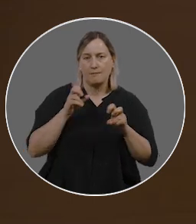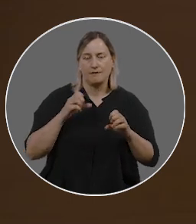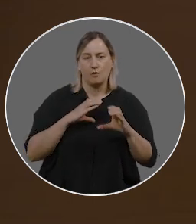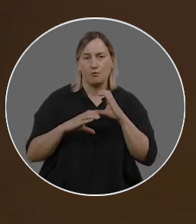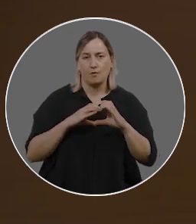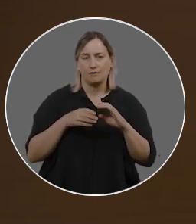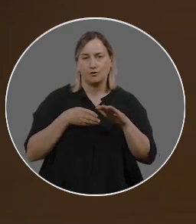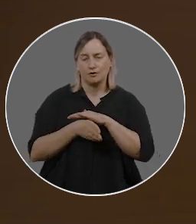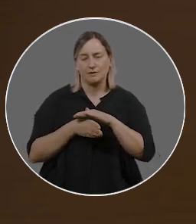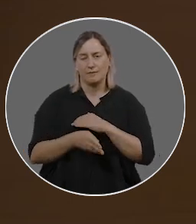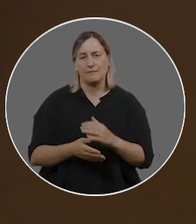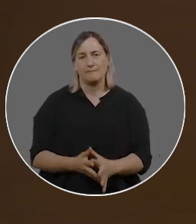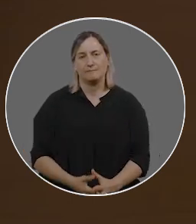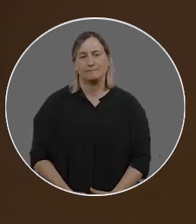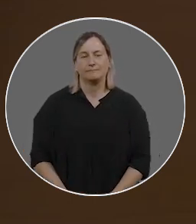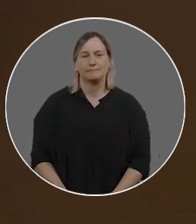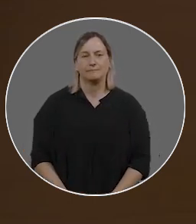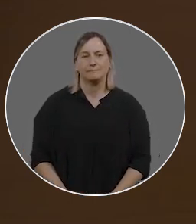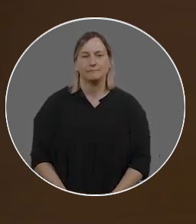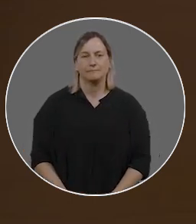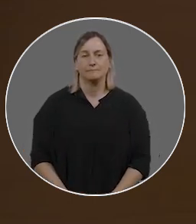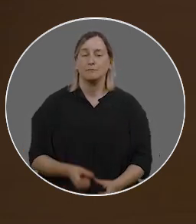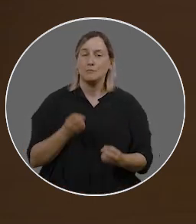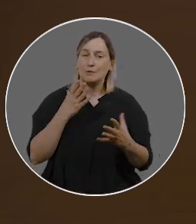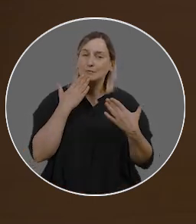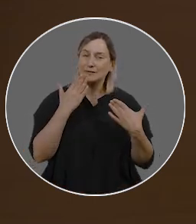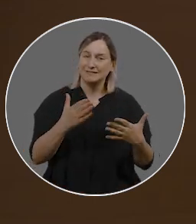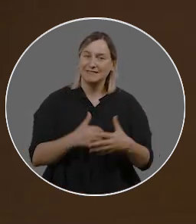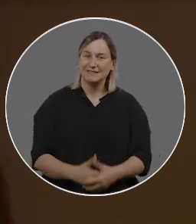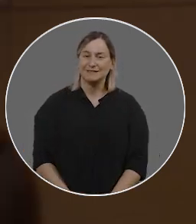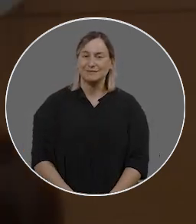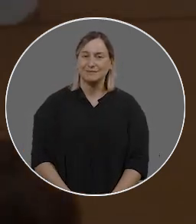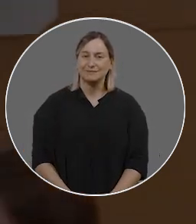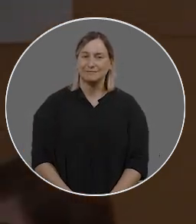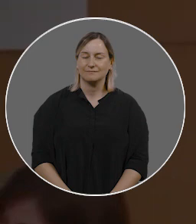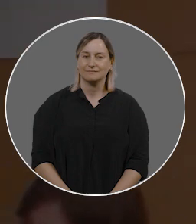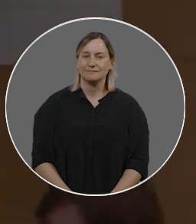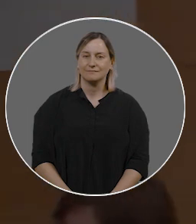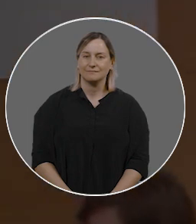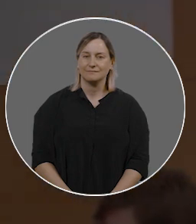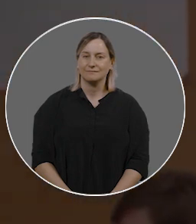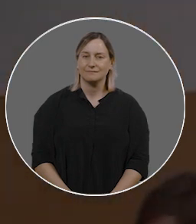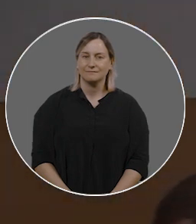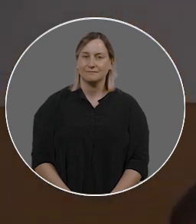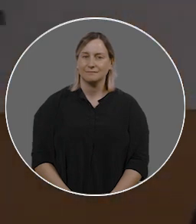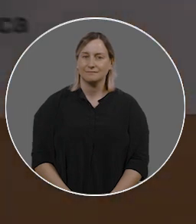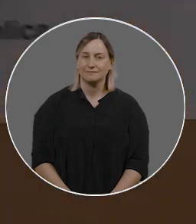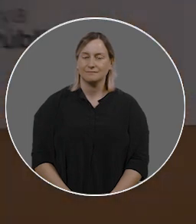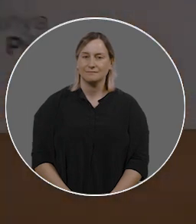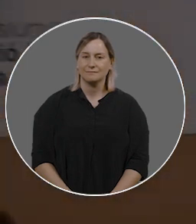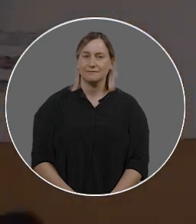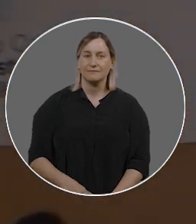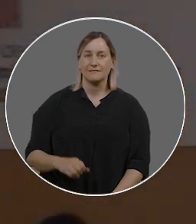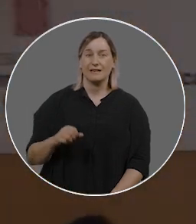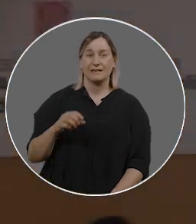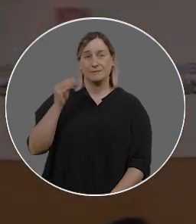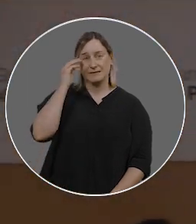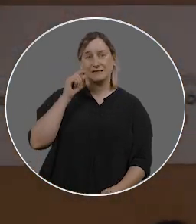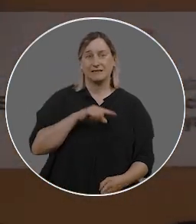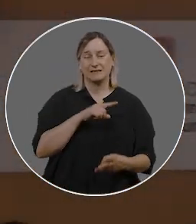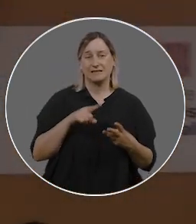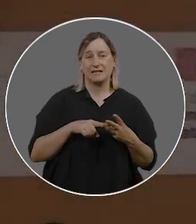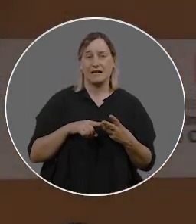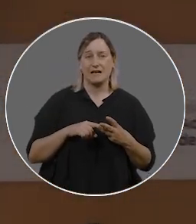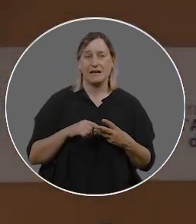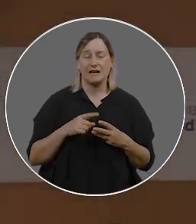comunicació accessible. Molt bé, moltes gràcies. Doncs ara farem una tercera ronda molt ràpida, perquè jo crec que el que interessa